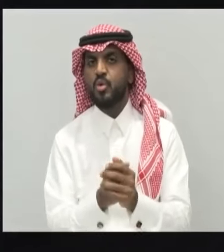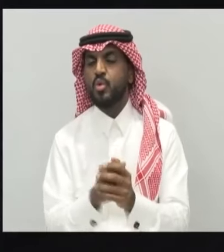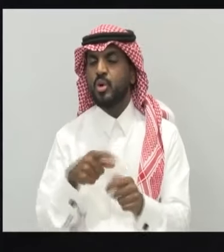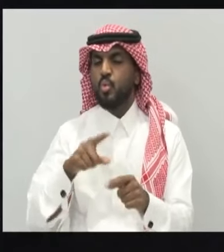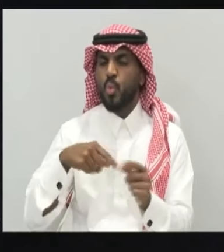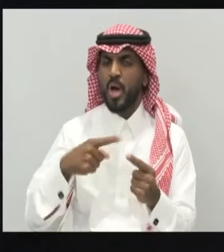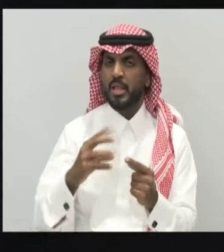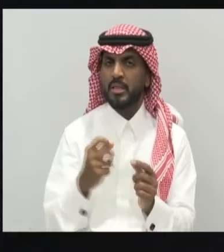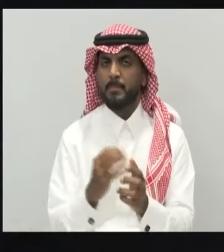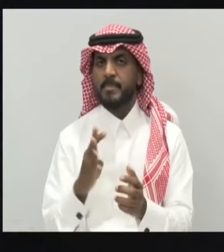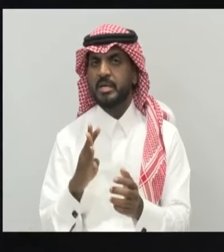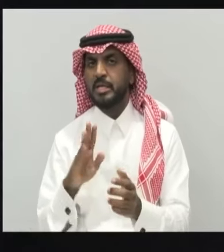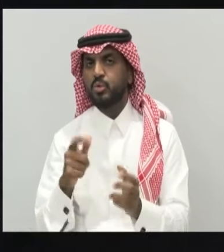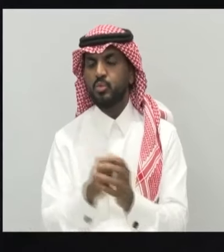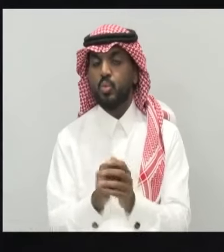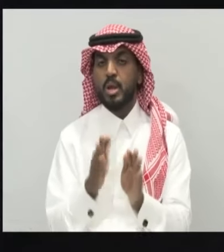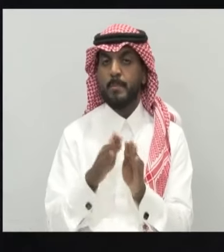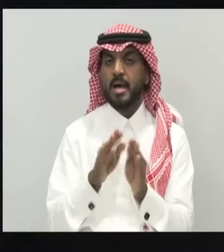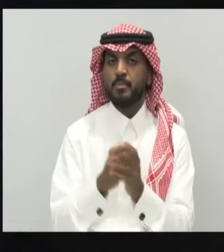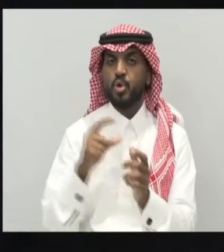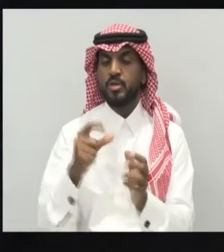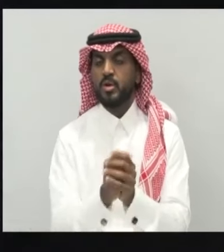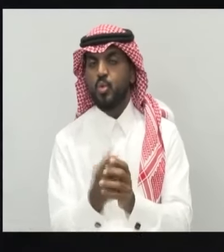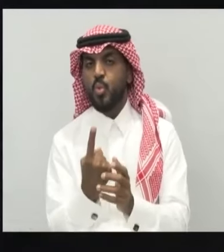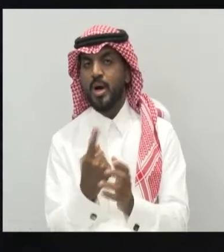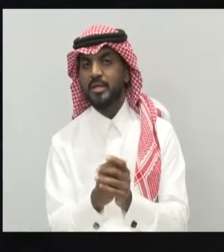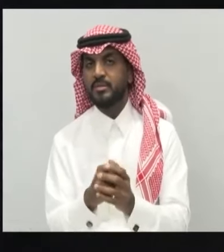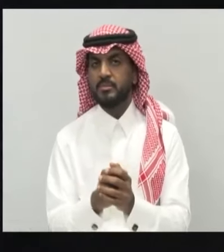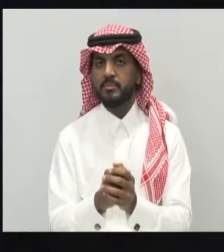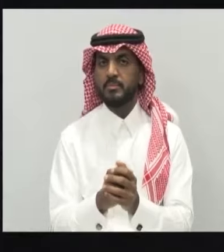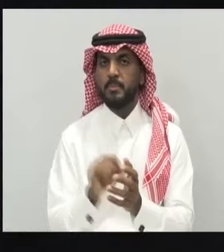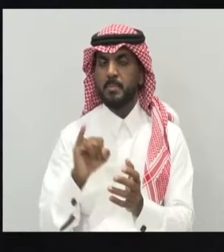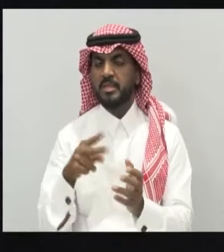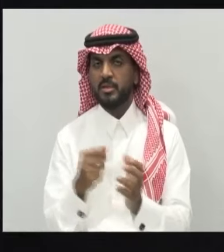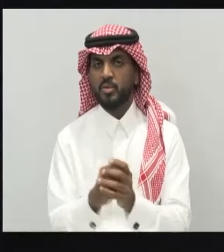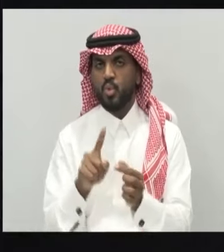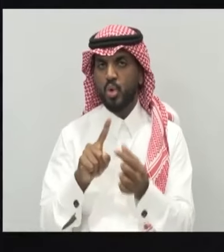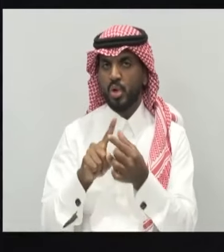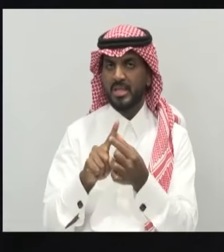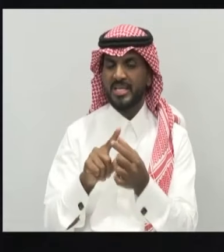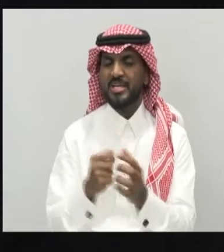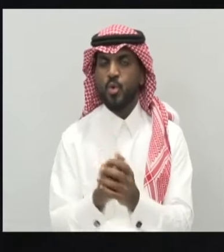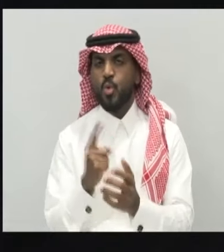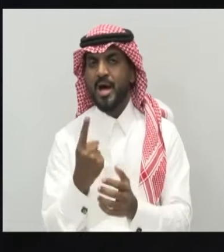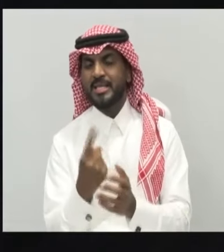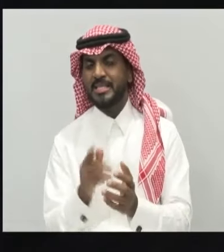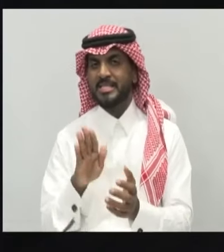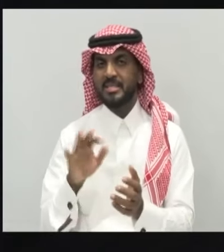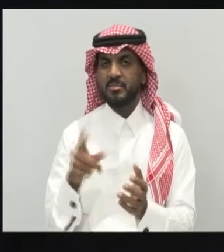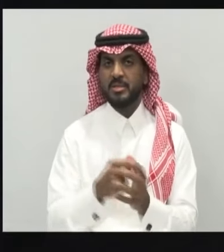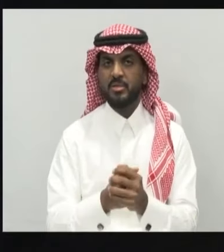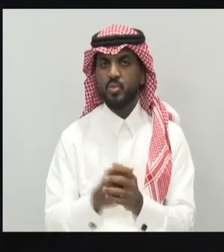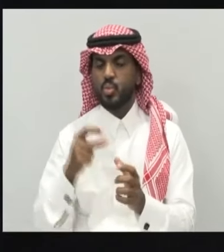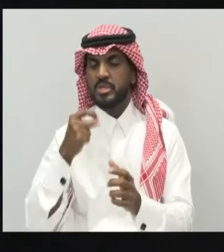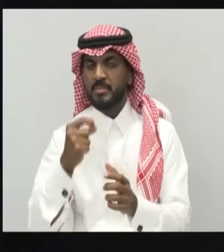وعرض الباب 1 متر وعرض السبابه بارك الله فيكم 1 سم وسماكه قطعه